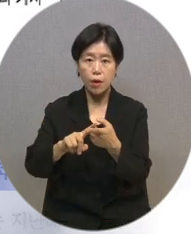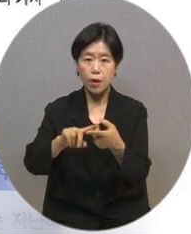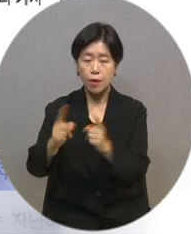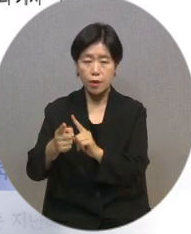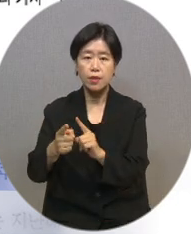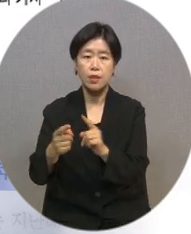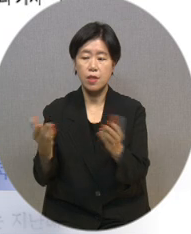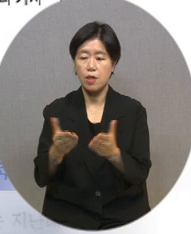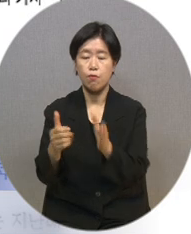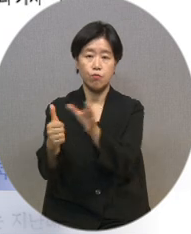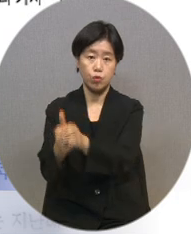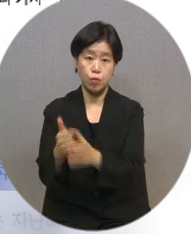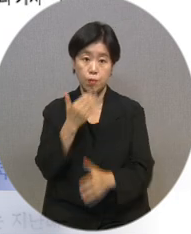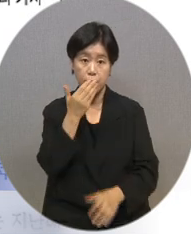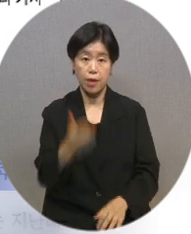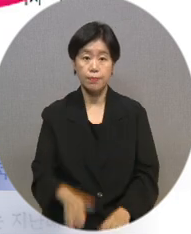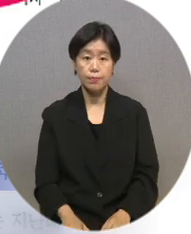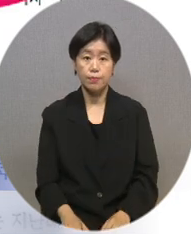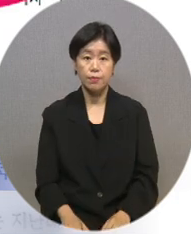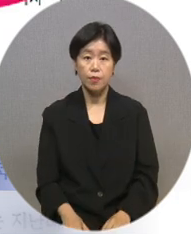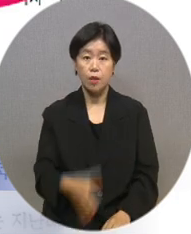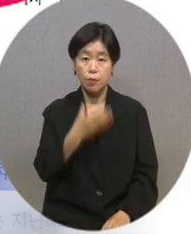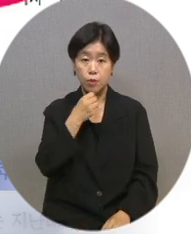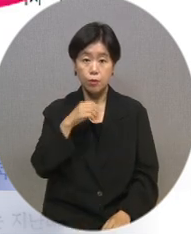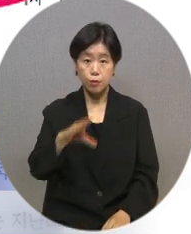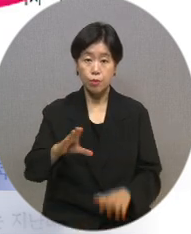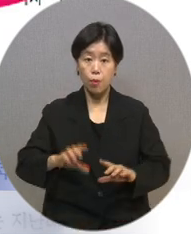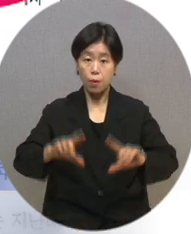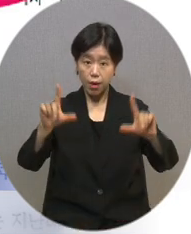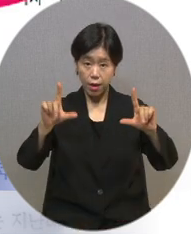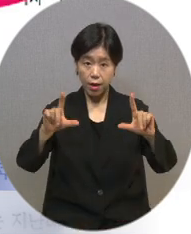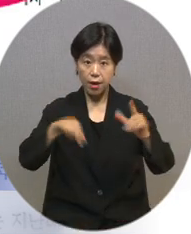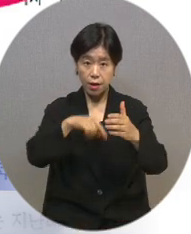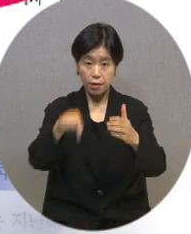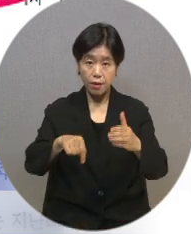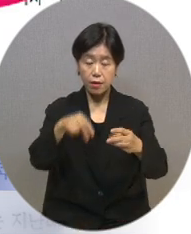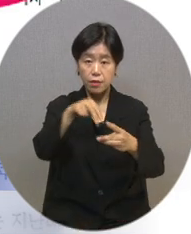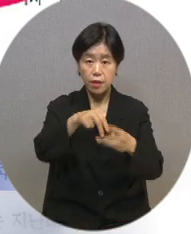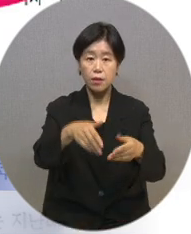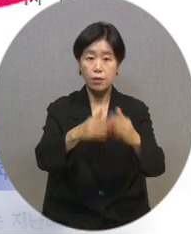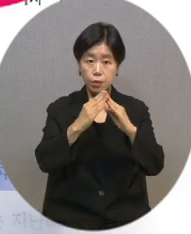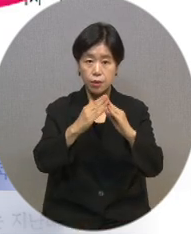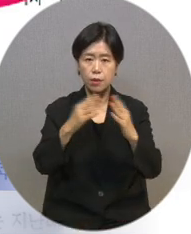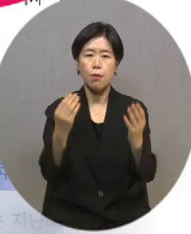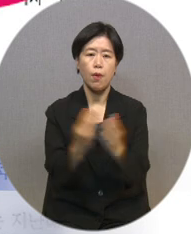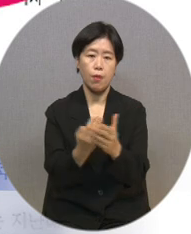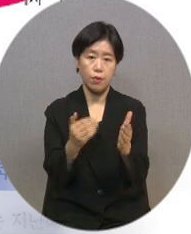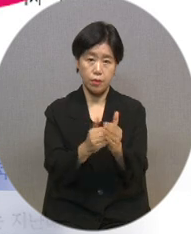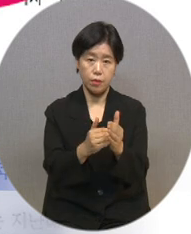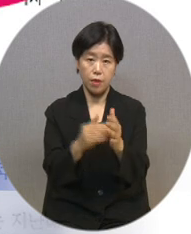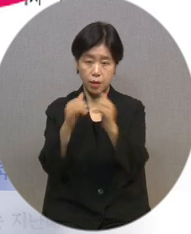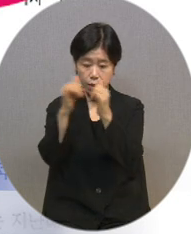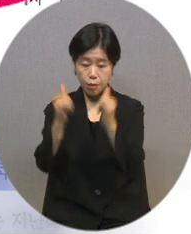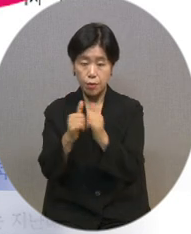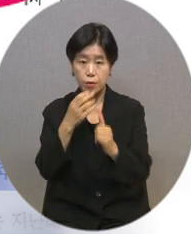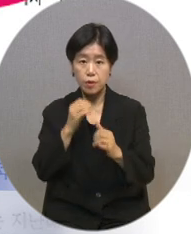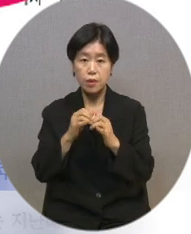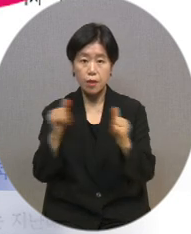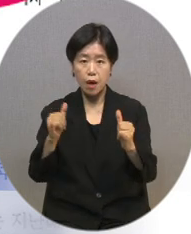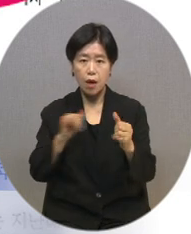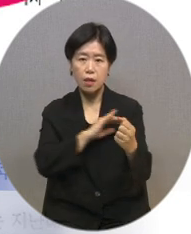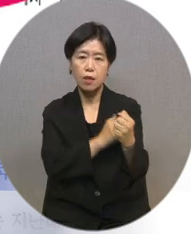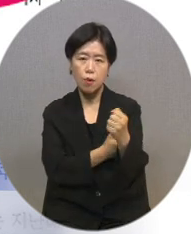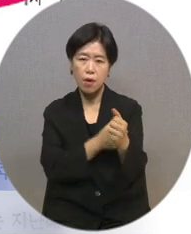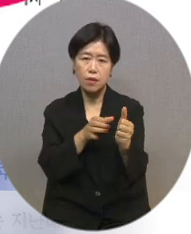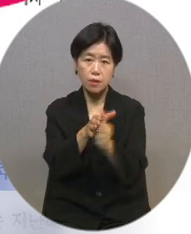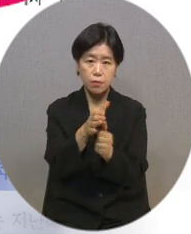있도록 했습니다 한편 복지부는 올해 하반기까지 센터 설치를 완료하고 사회 복지사의 인권 치매